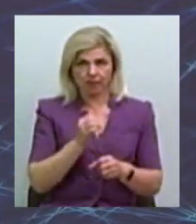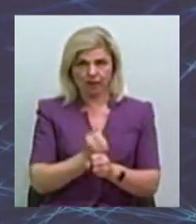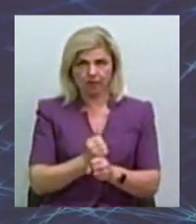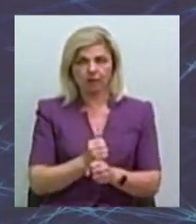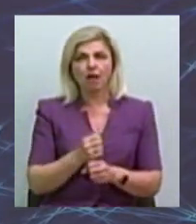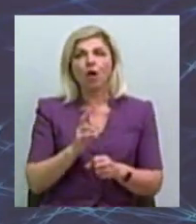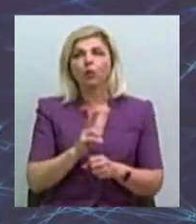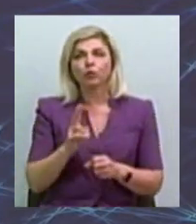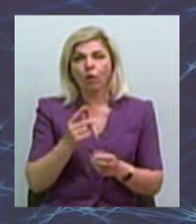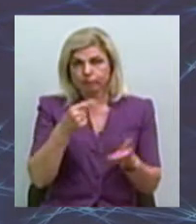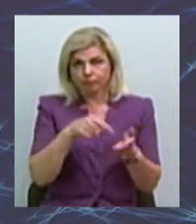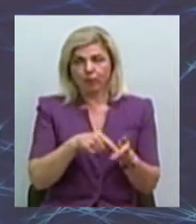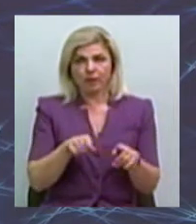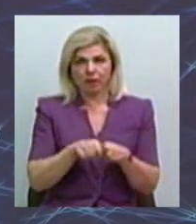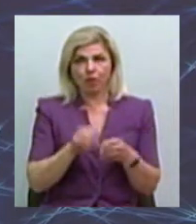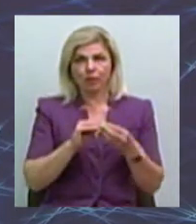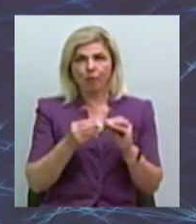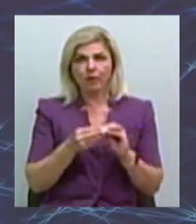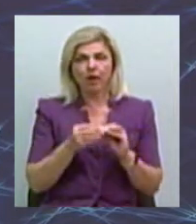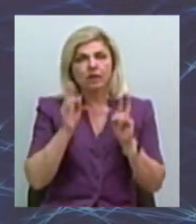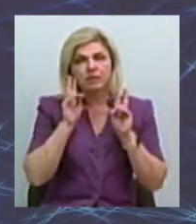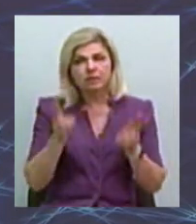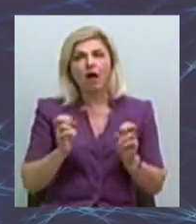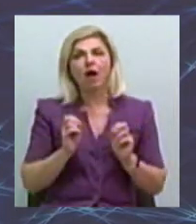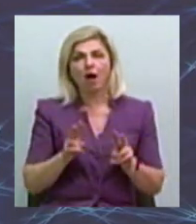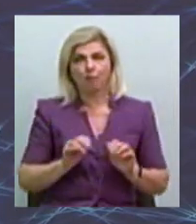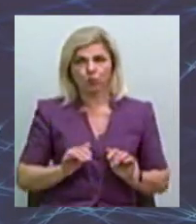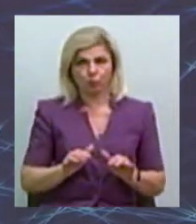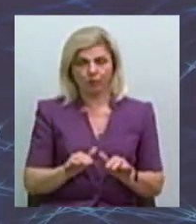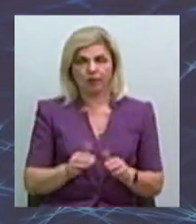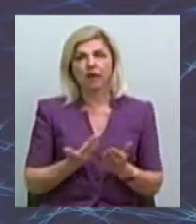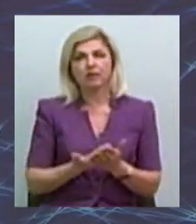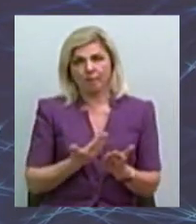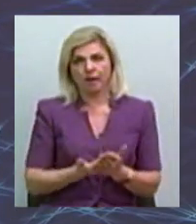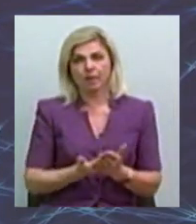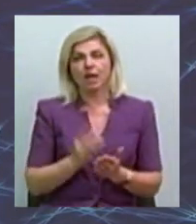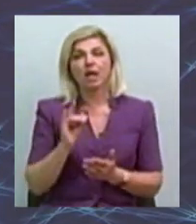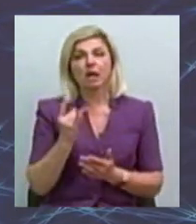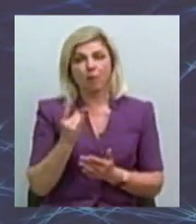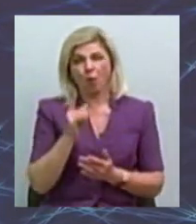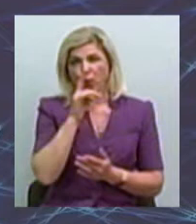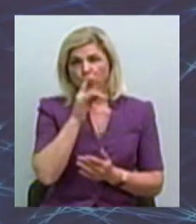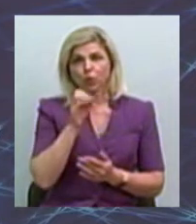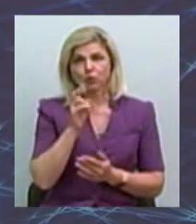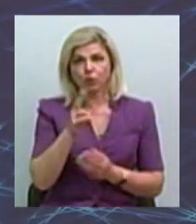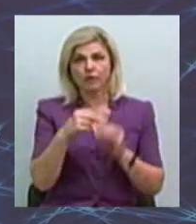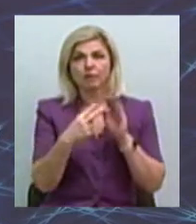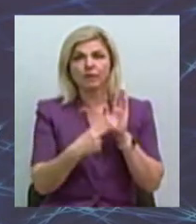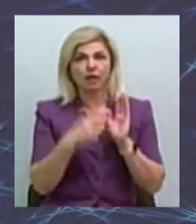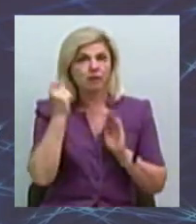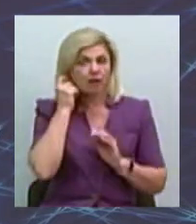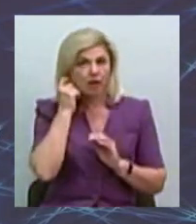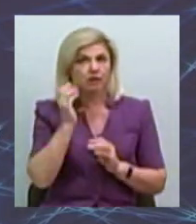этой проблематикой и не знают, как поступить. Ну, вот возьмем пример. Ребенок, подросток, 17 лет.